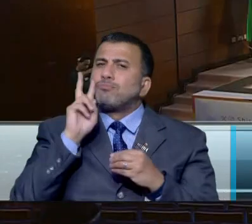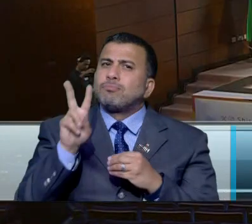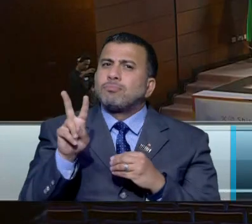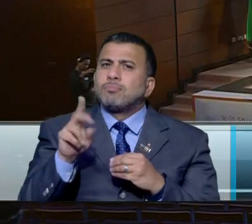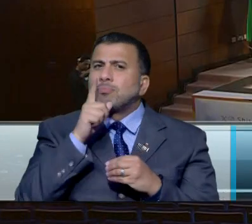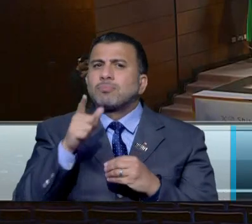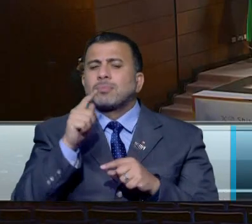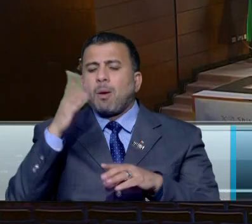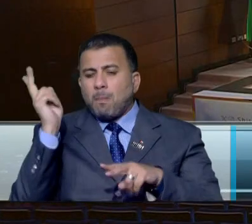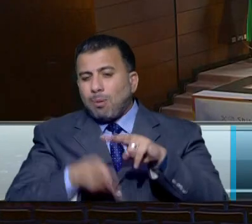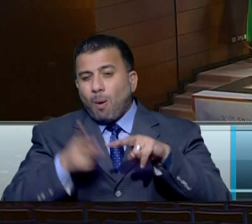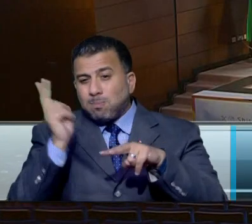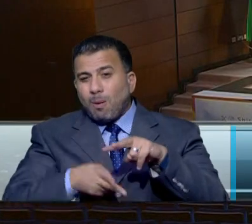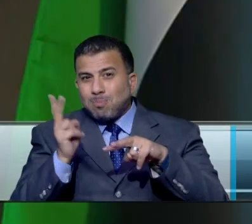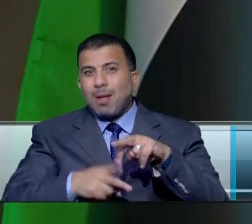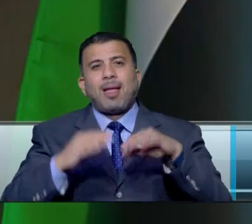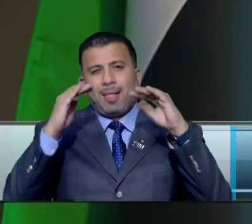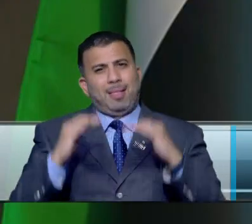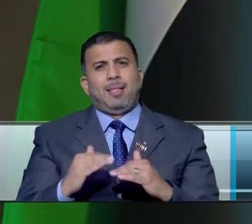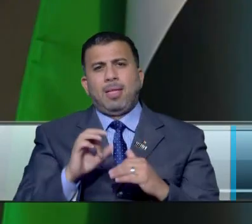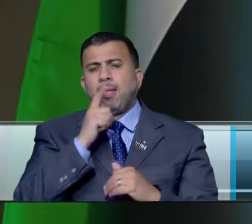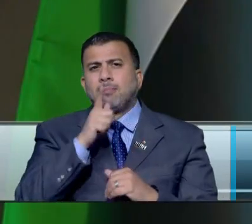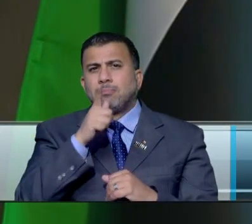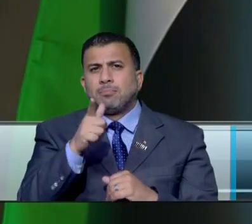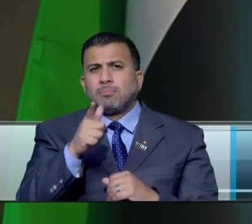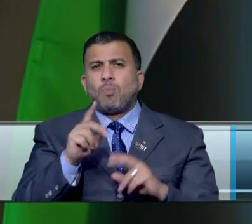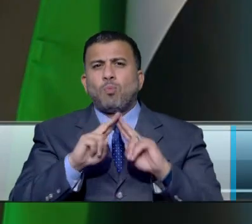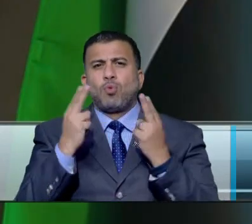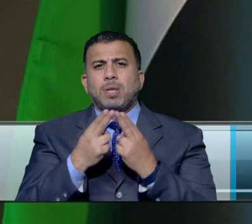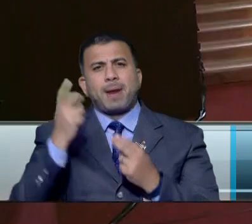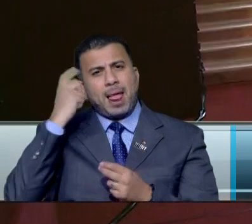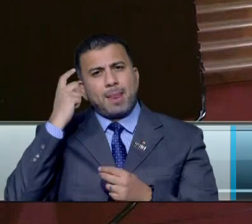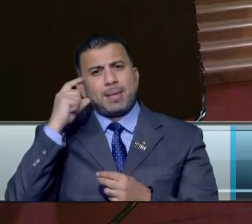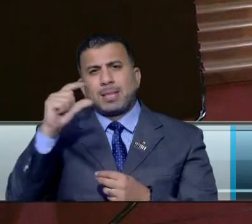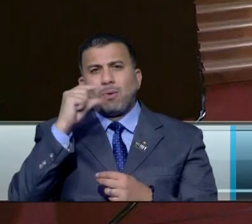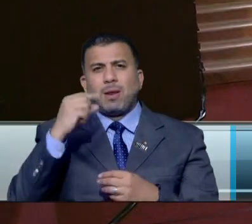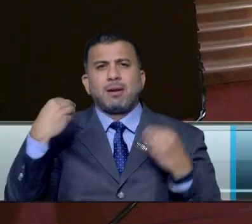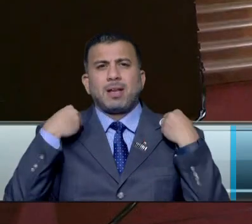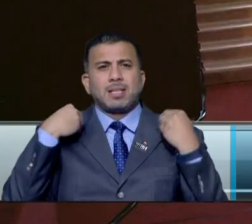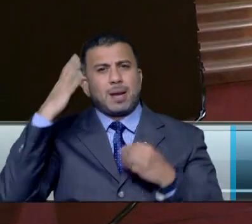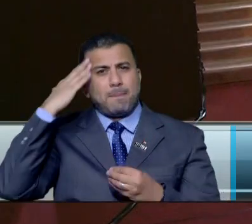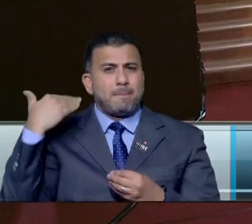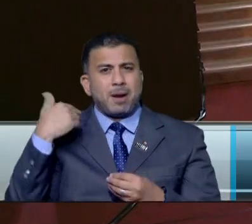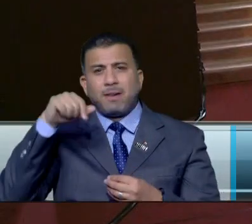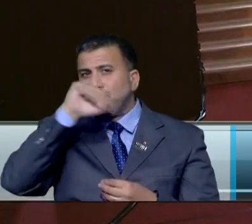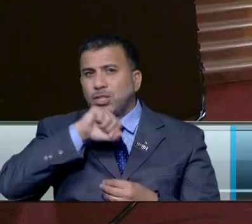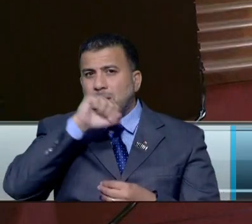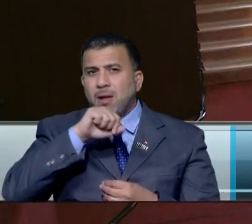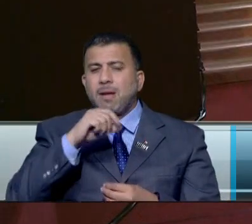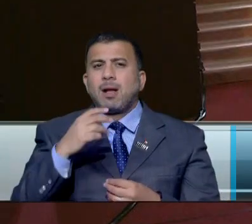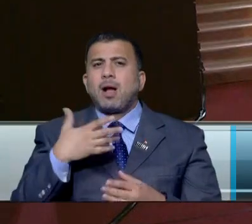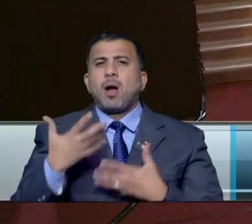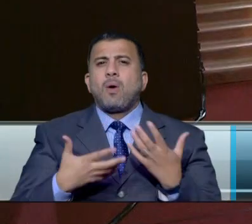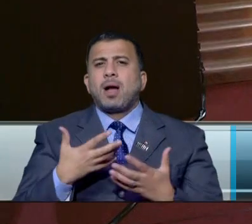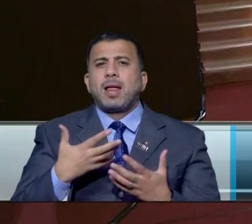وتقليل معدلات اصاباتهم جاء ذلك خلال جلسات المؤتمر العلمي الدولي رياضه المراه في الشارقه